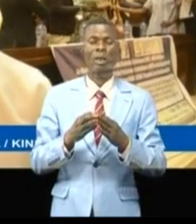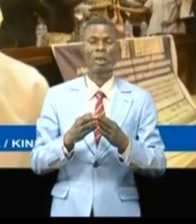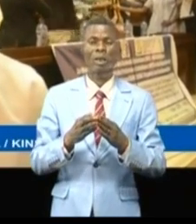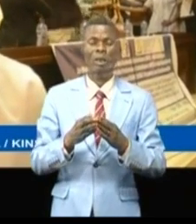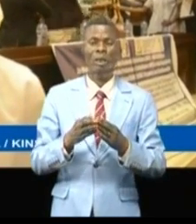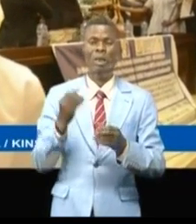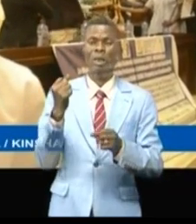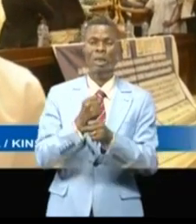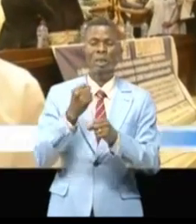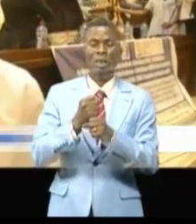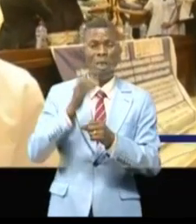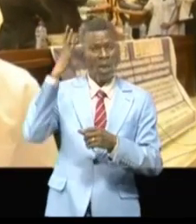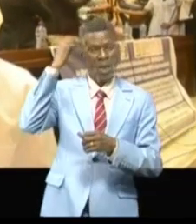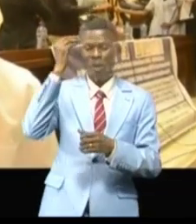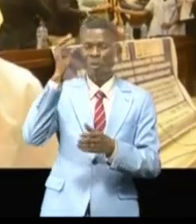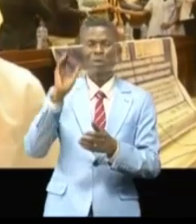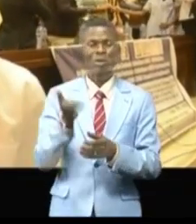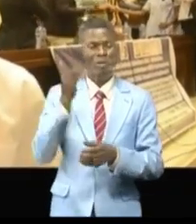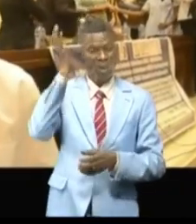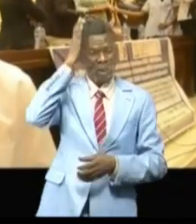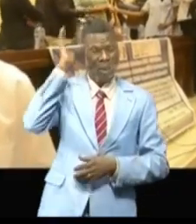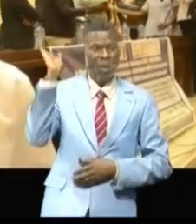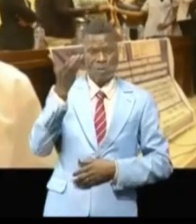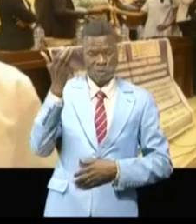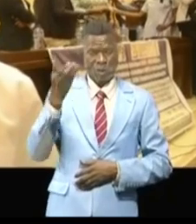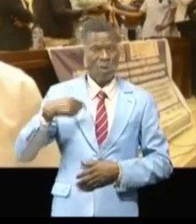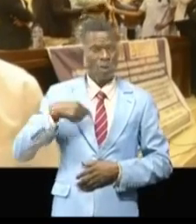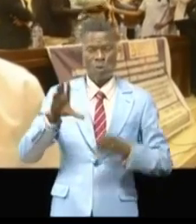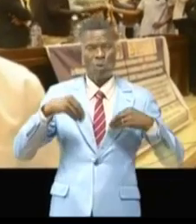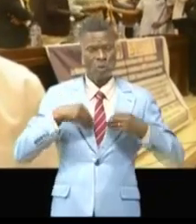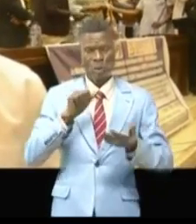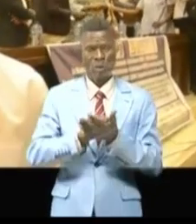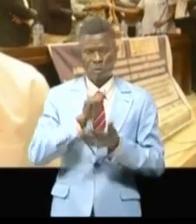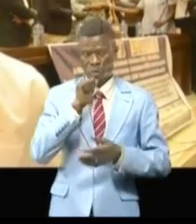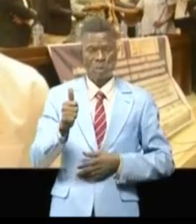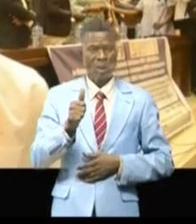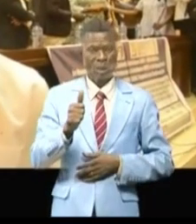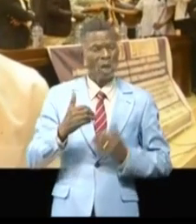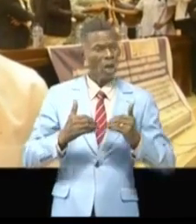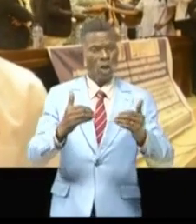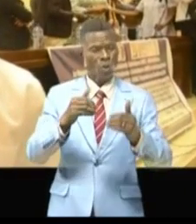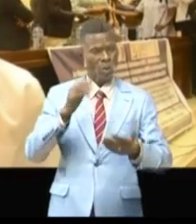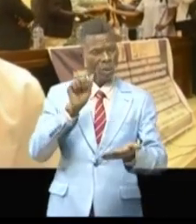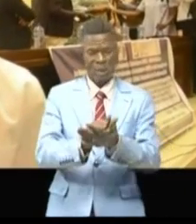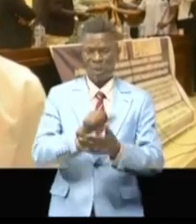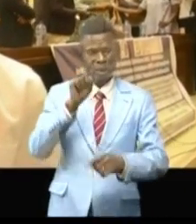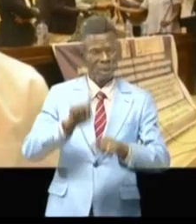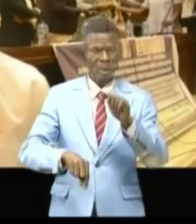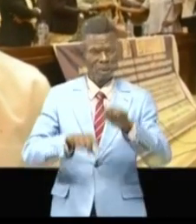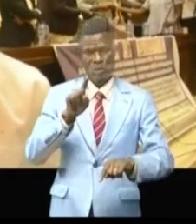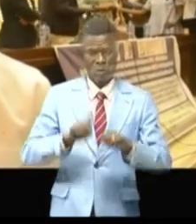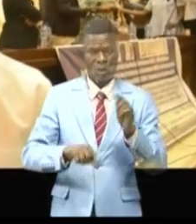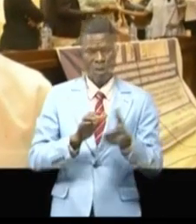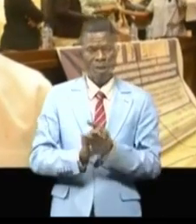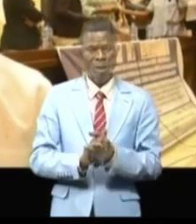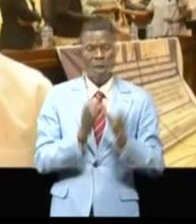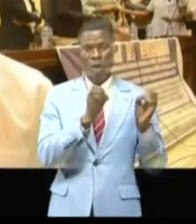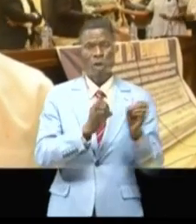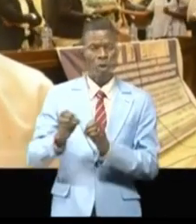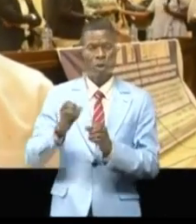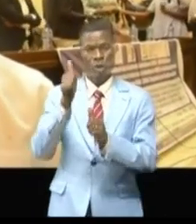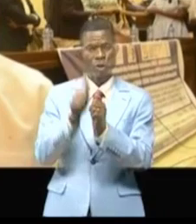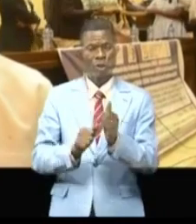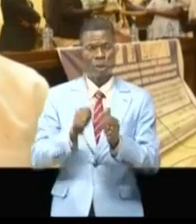de matières, avec des vides, etc. Est-ce que nous pouvons aller toujours avec cette logique, l'idée d'organiser à chaque